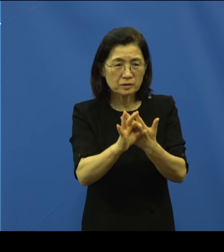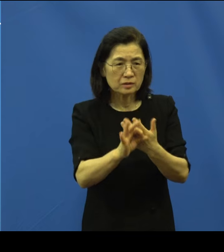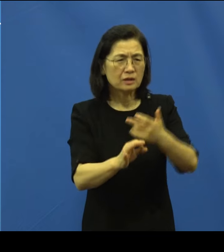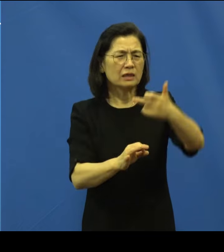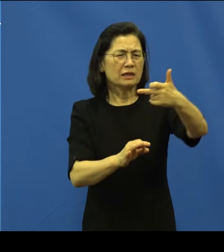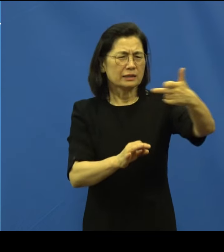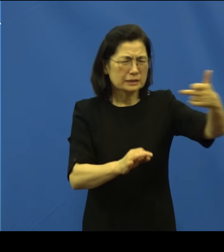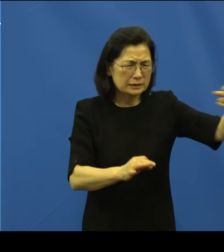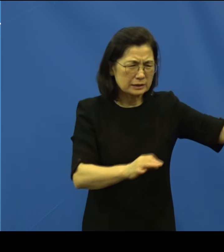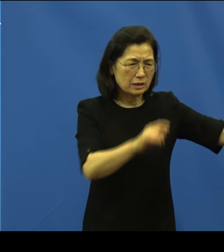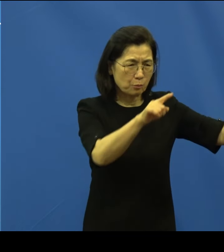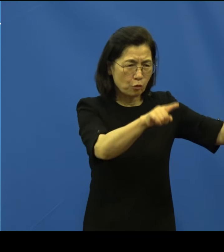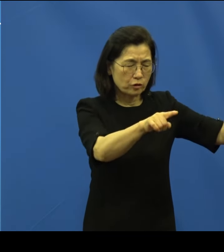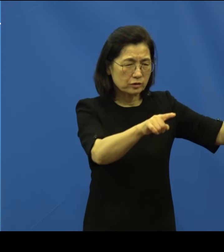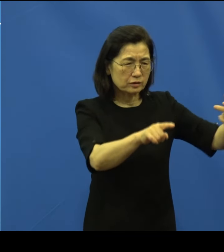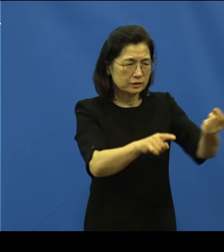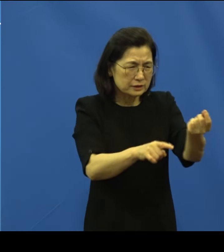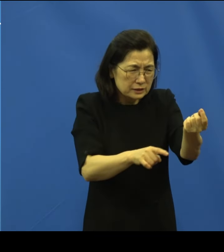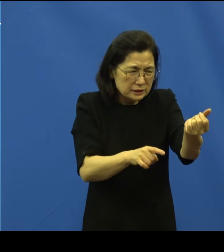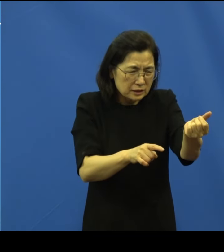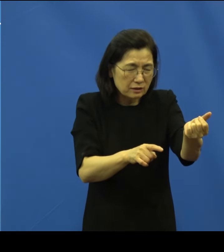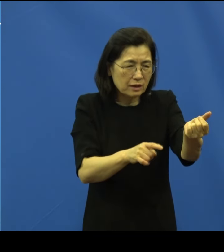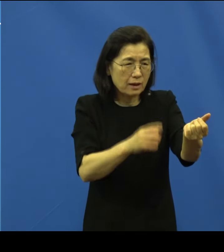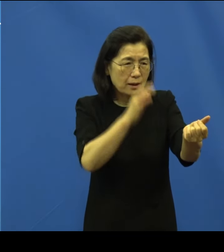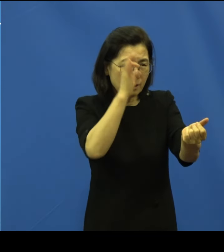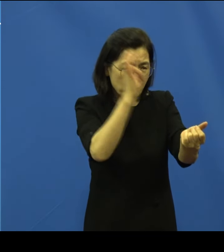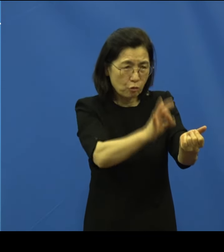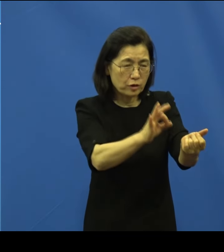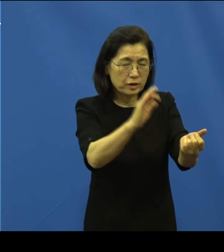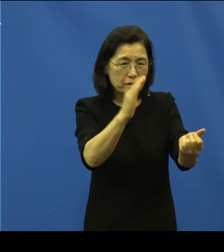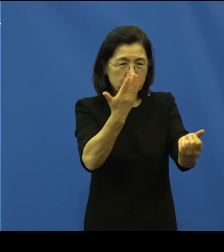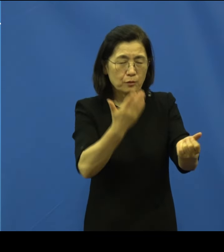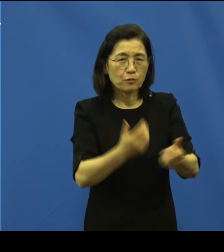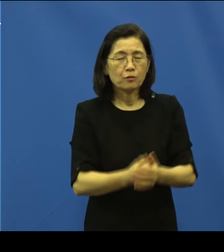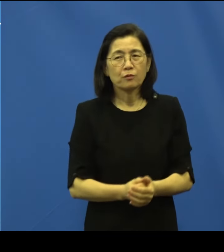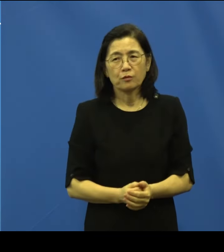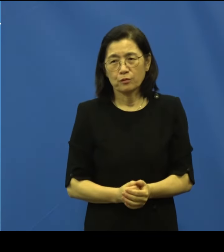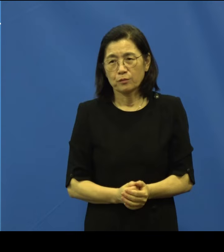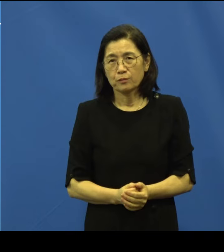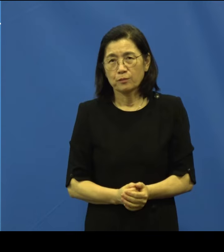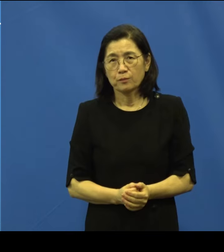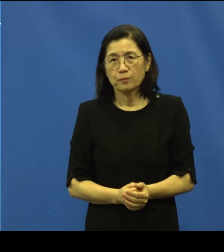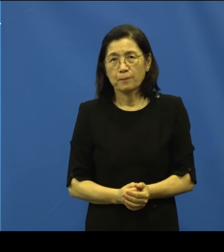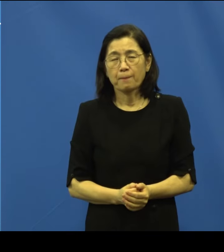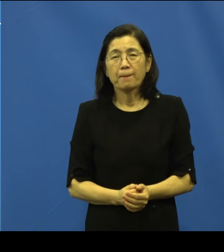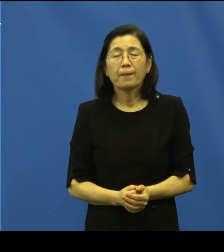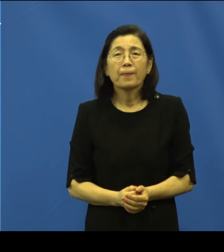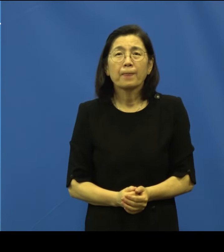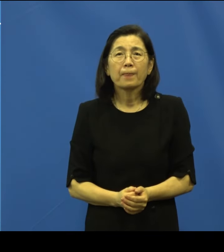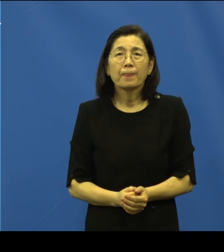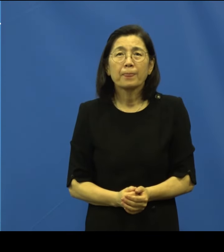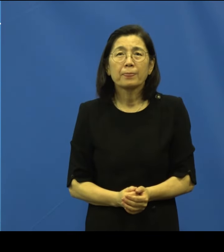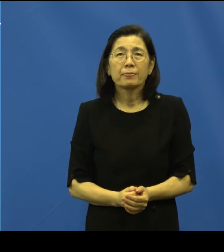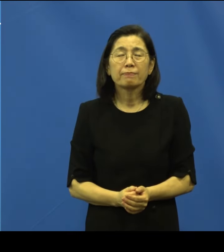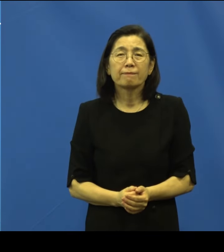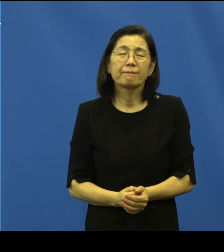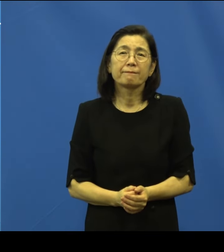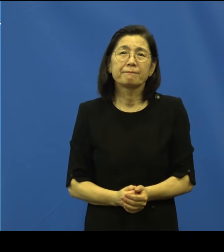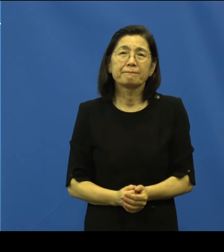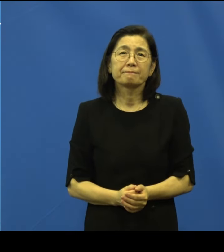거예요. 여러분, 다윗이 어떻게 골리앗을 향해 달려갔을까요? 엄청난 큰 자이언트.